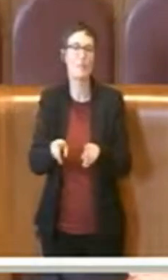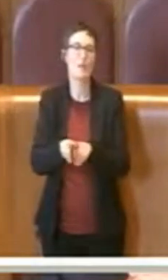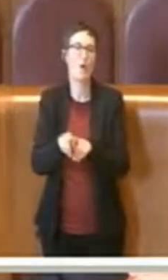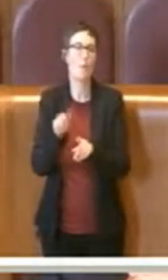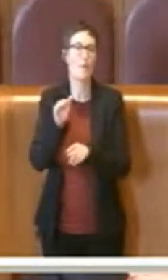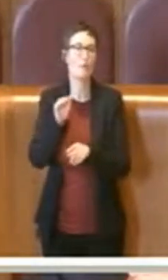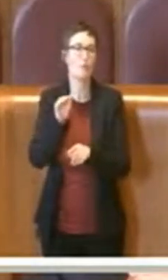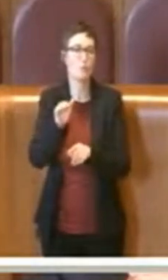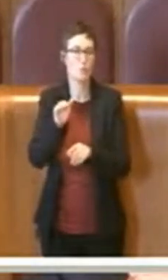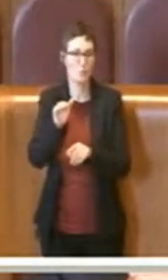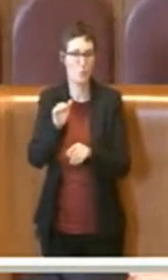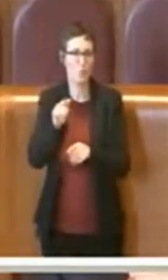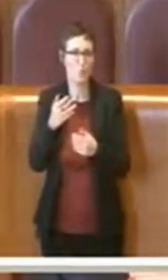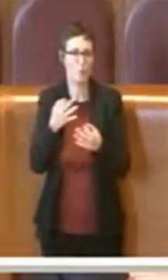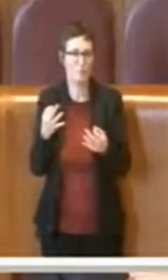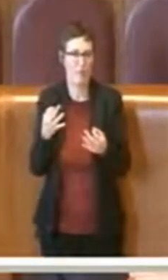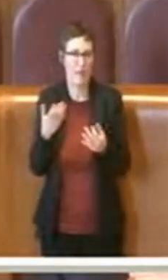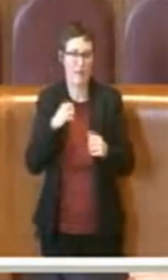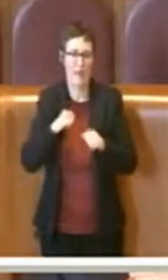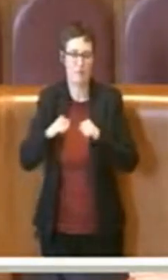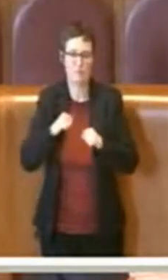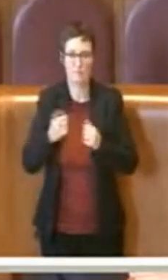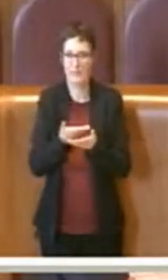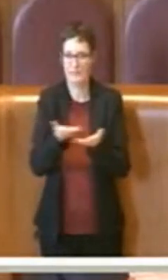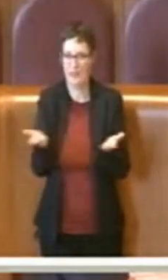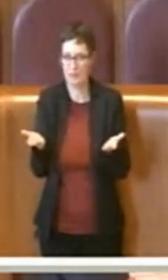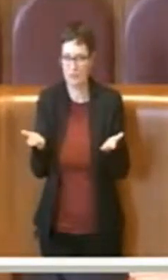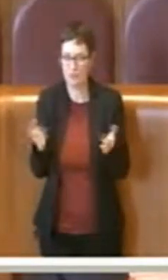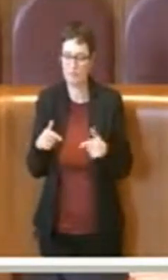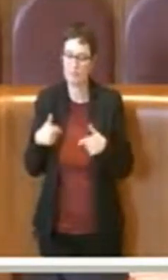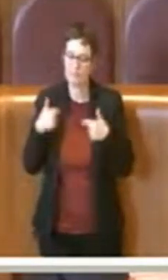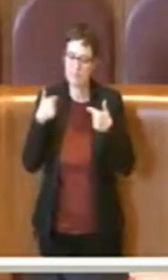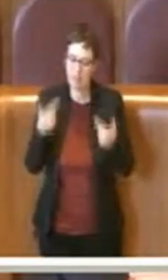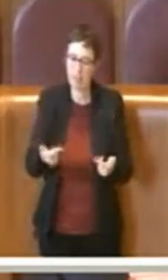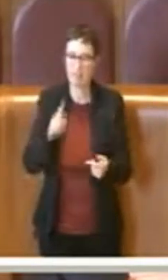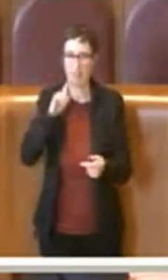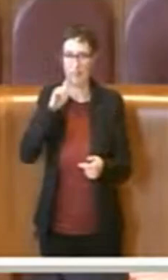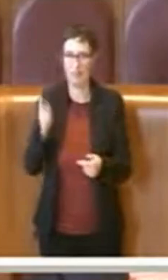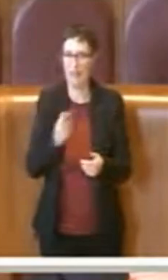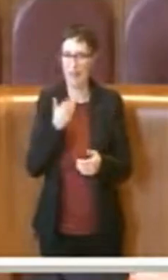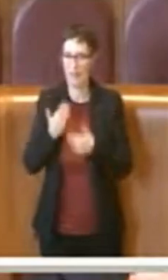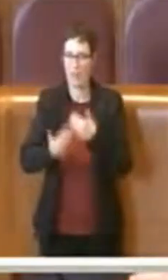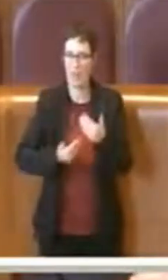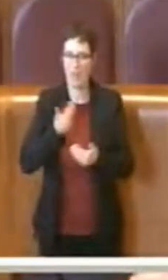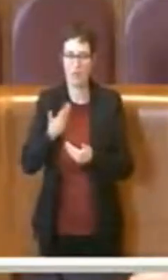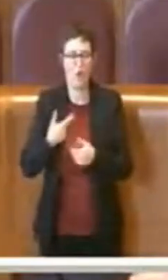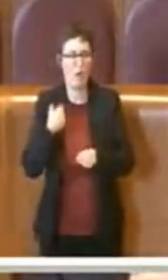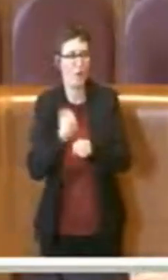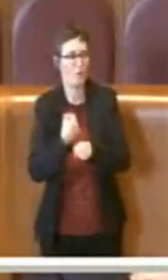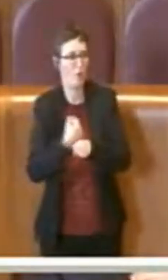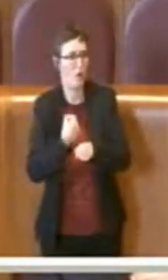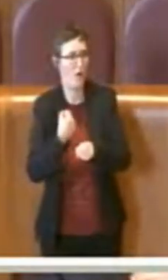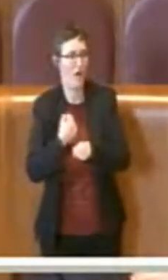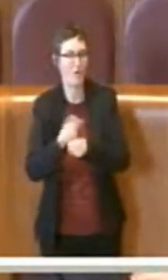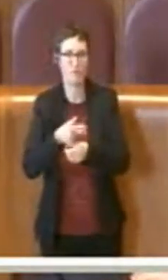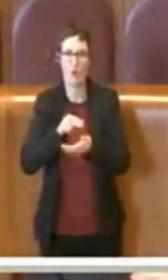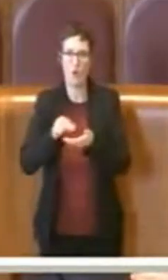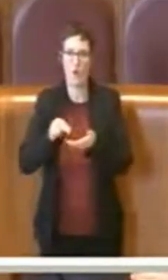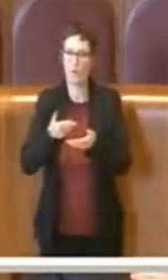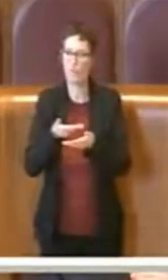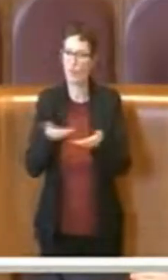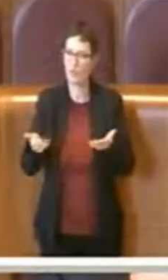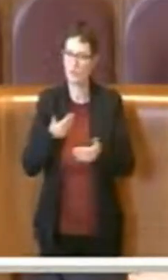amministrazione ed offrono grandi opportunità anche in termini di efficientamento della macchina pubblica. Io ritengo che possano avere un impatto importante